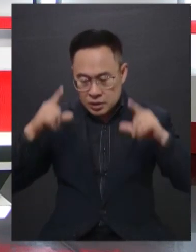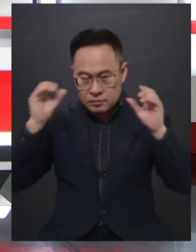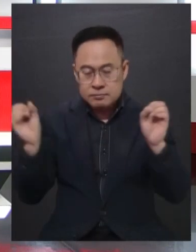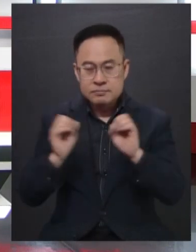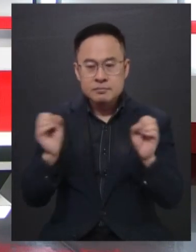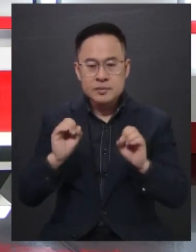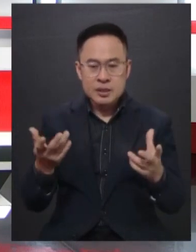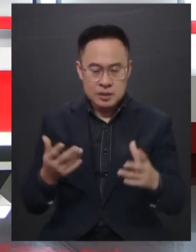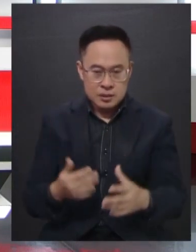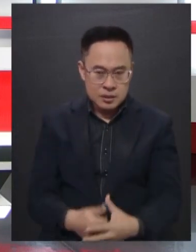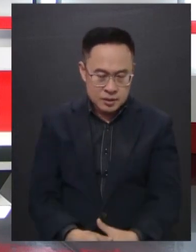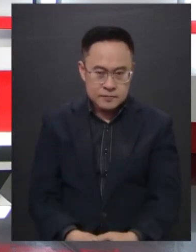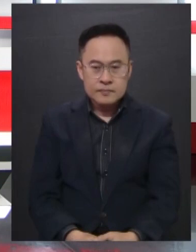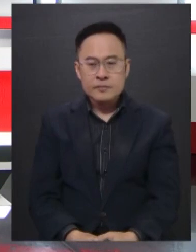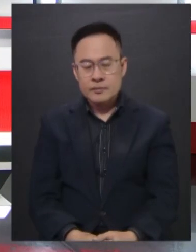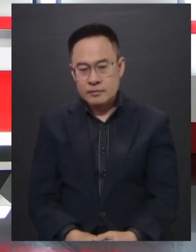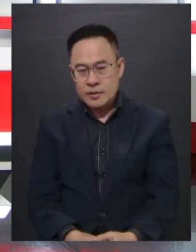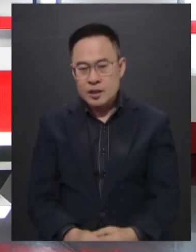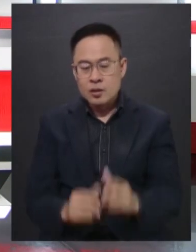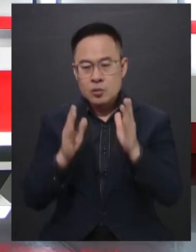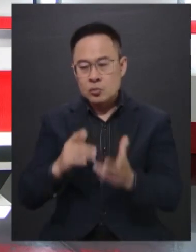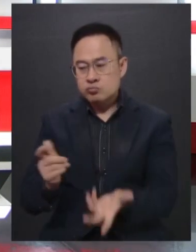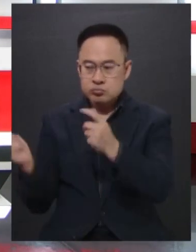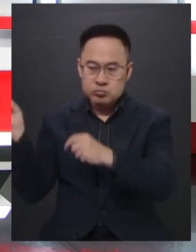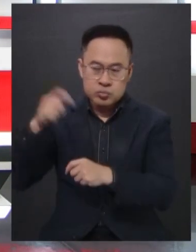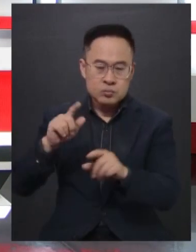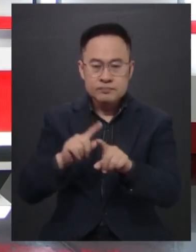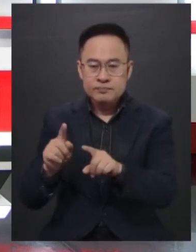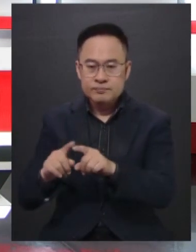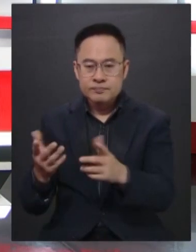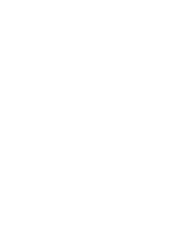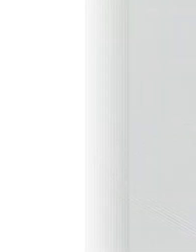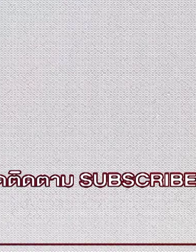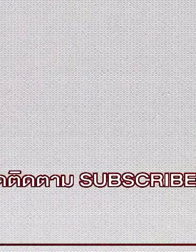บรรดานักเทนนิสไทยรุ่นใหม่แล้วก็รวมไปถึงคนที่ลดลั่นอยู่ในวงการในตอนนี้ครับ